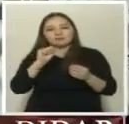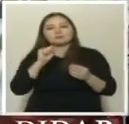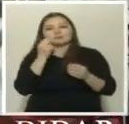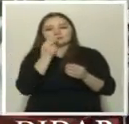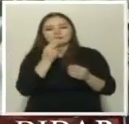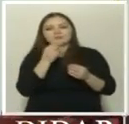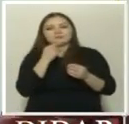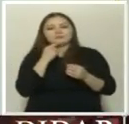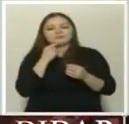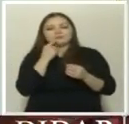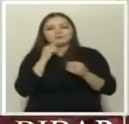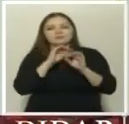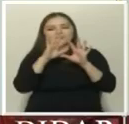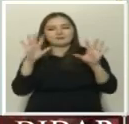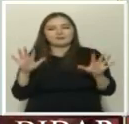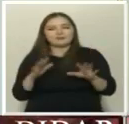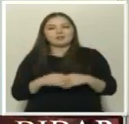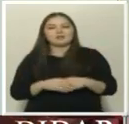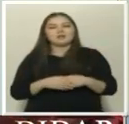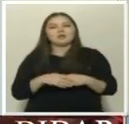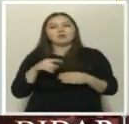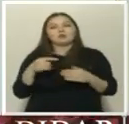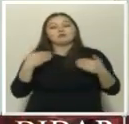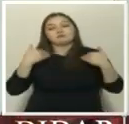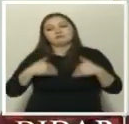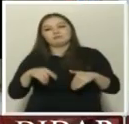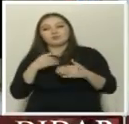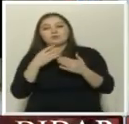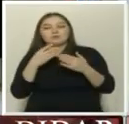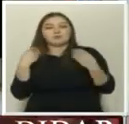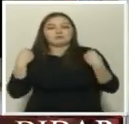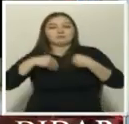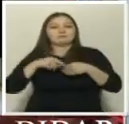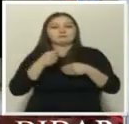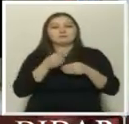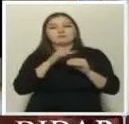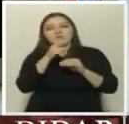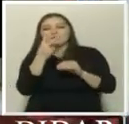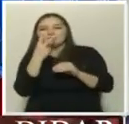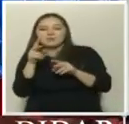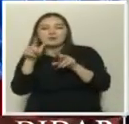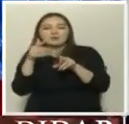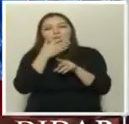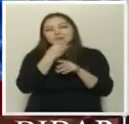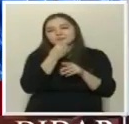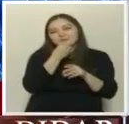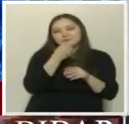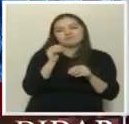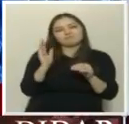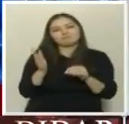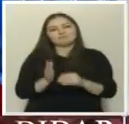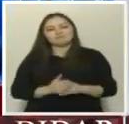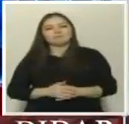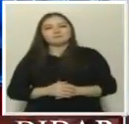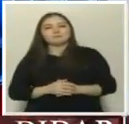маджента символизирует искреннюю радость и свободу самовыражения оптимизм воодушевление и бунт с этим мнением Согласно и